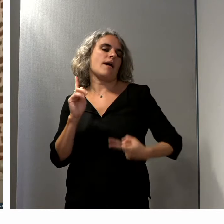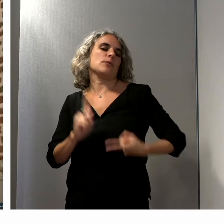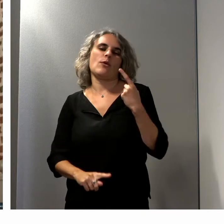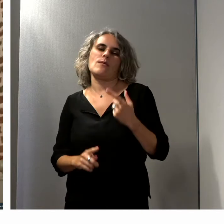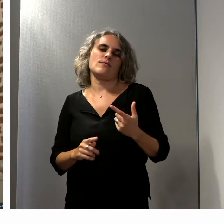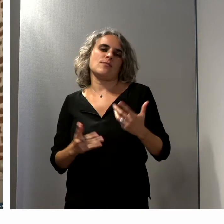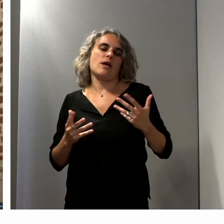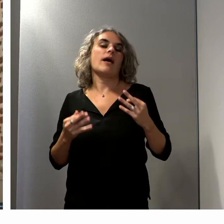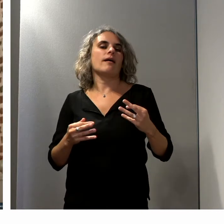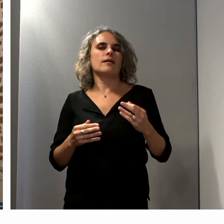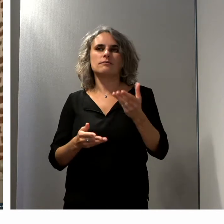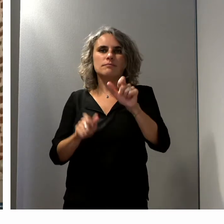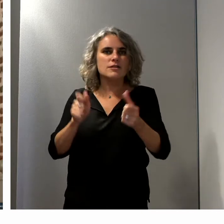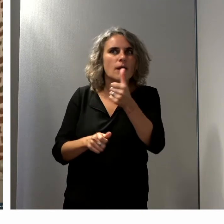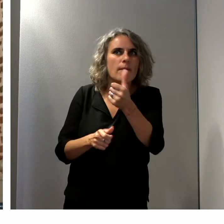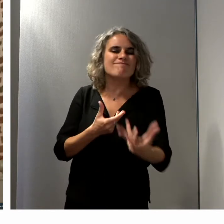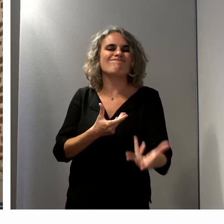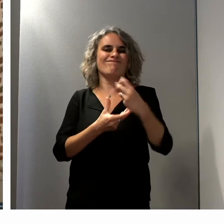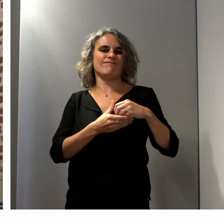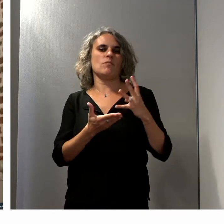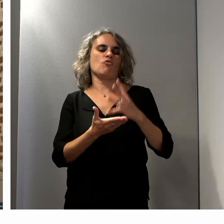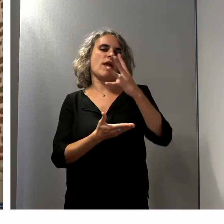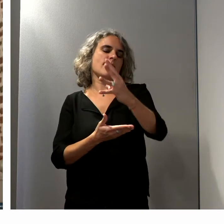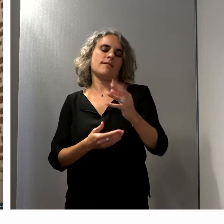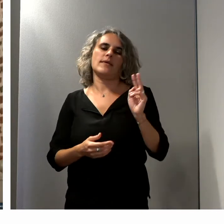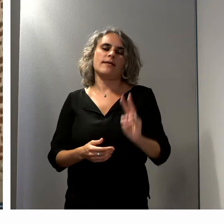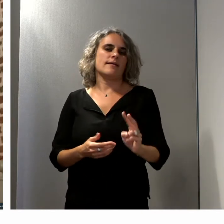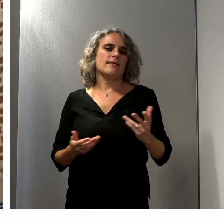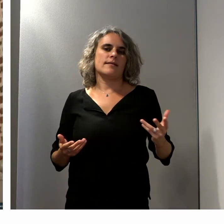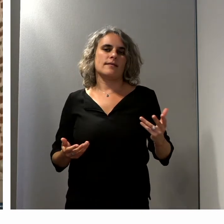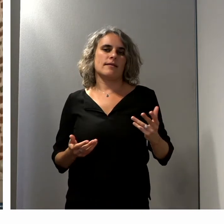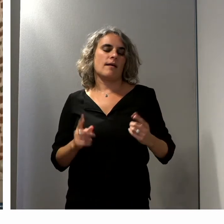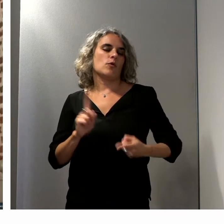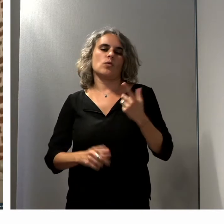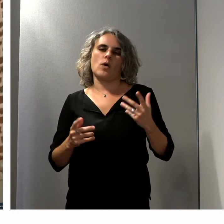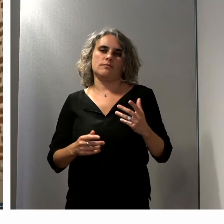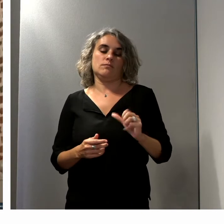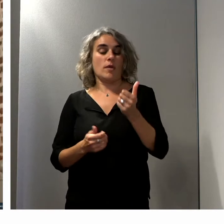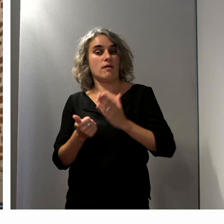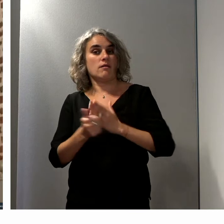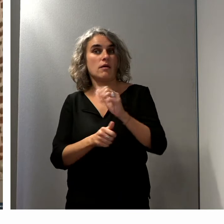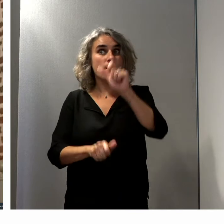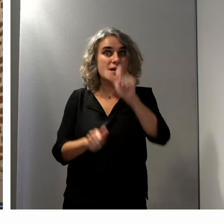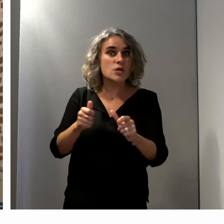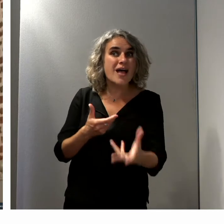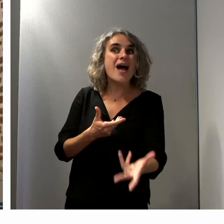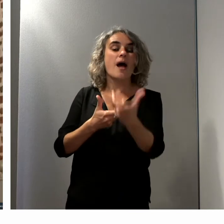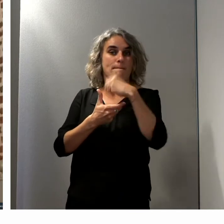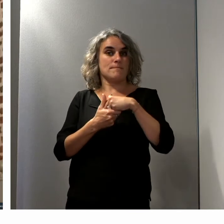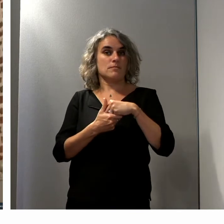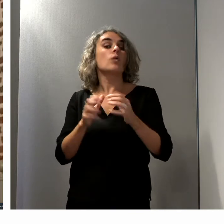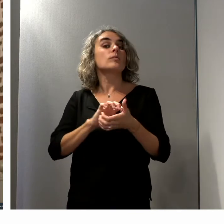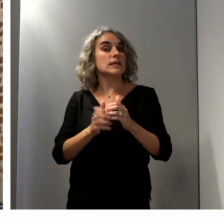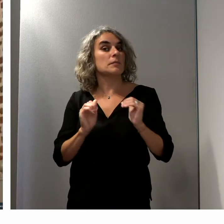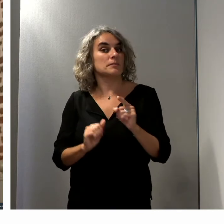cette question de la participation des personnes au projet. C'était la première chose, c'est que c'est pas simple de faire participer les personnes au projet. Il faut